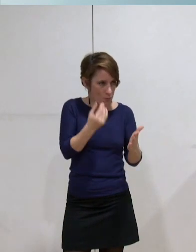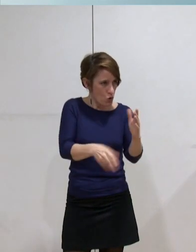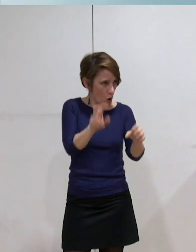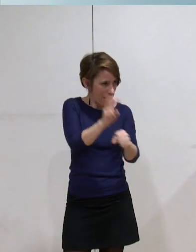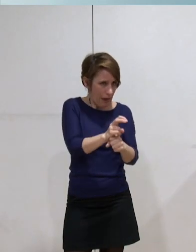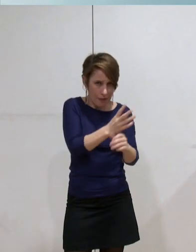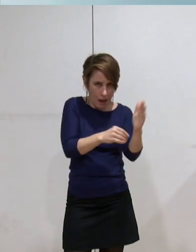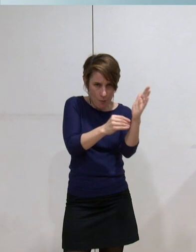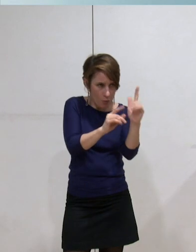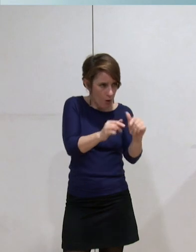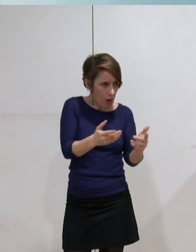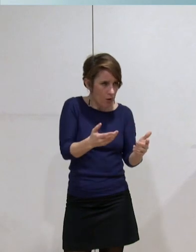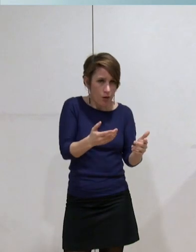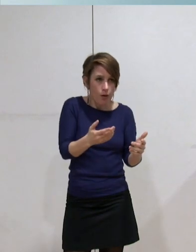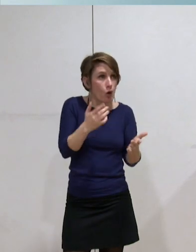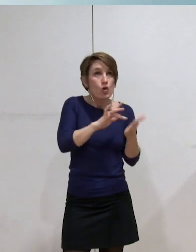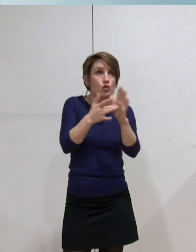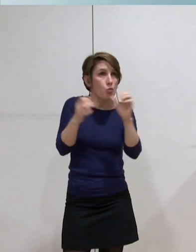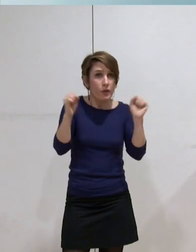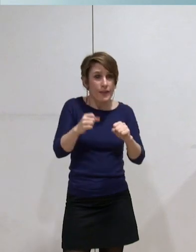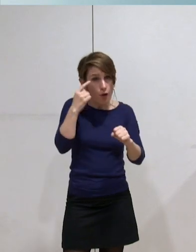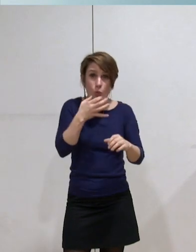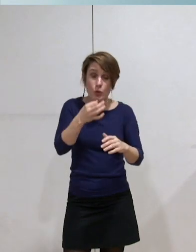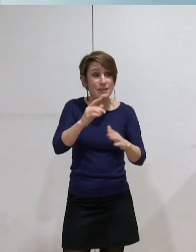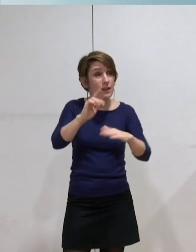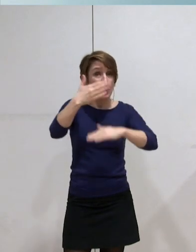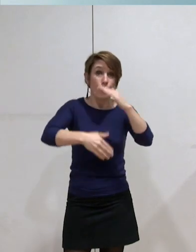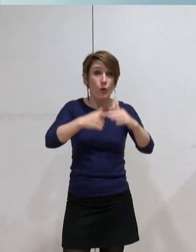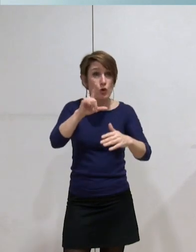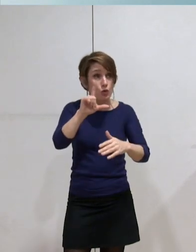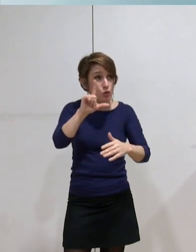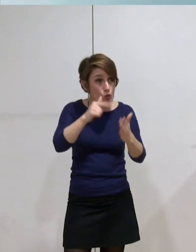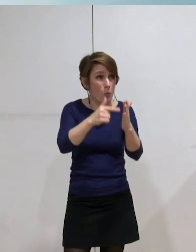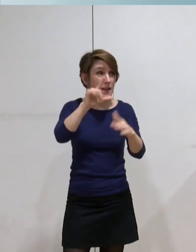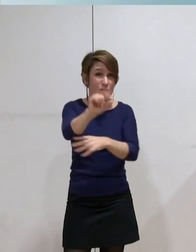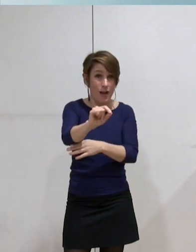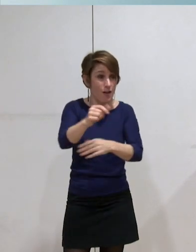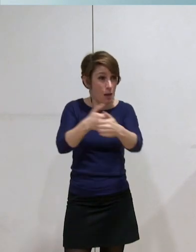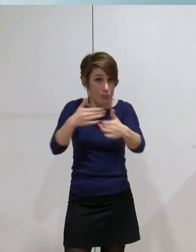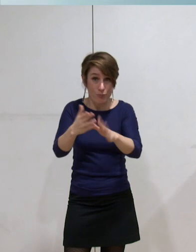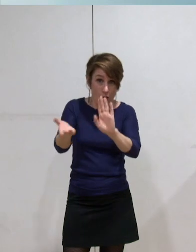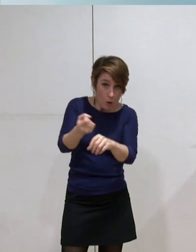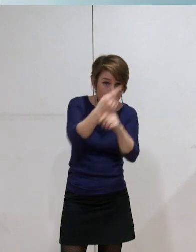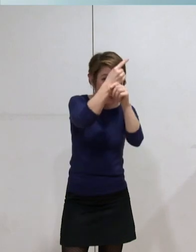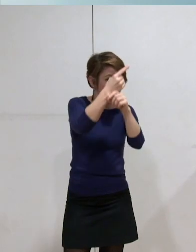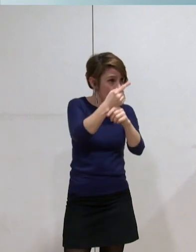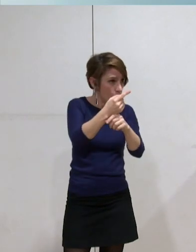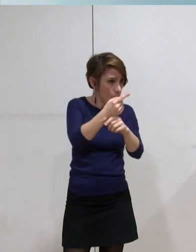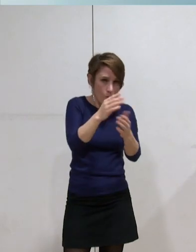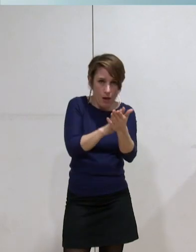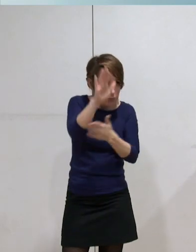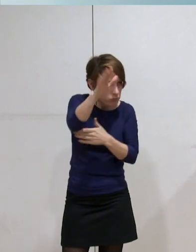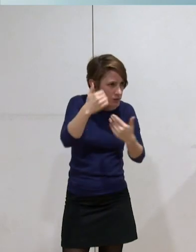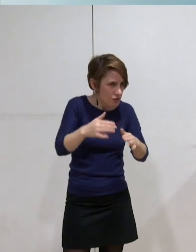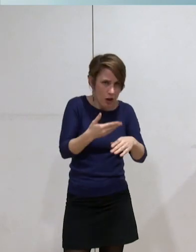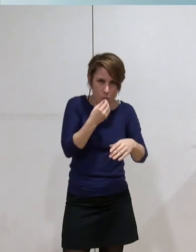d'accord sur le principe jeis pas ce que ça vous coûte de marquer dans la délibération que que vous prenez l'engagement de les retirer justement avant 2020 si si vous êtes